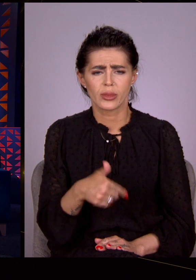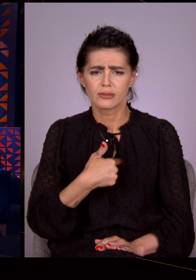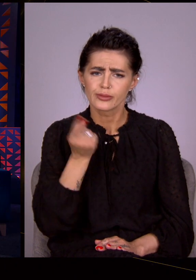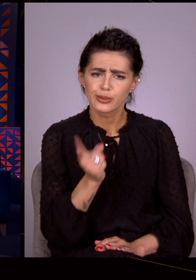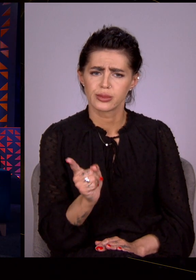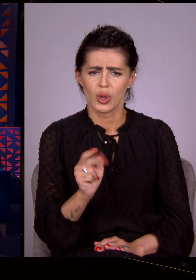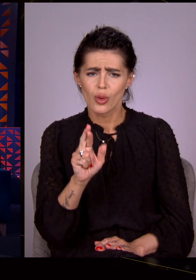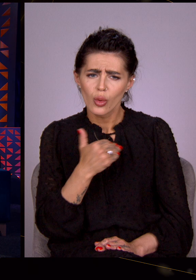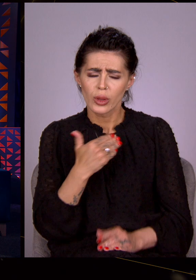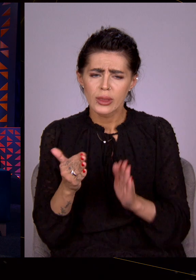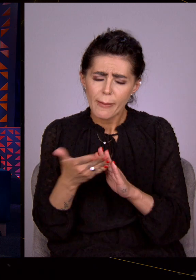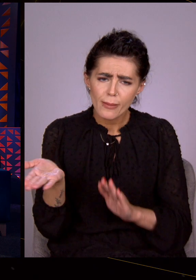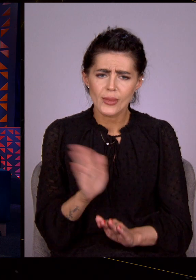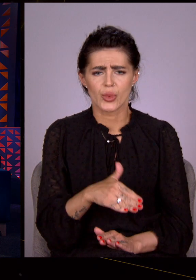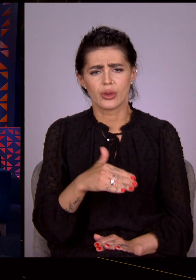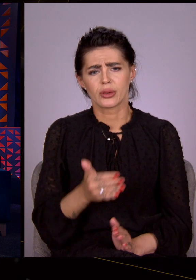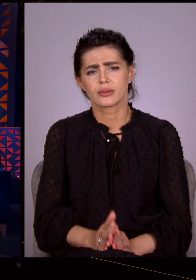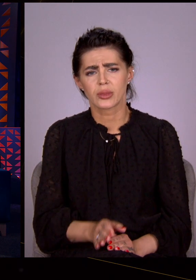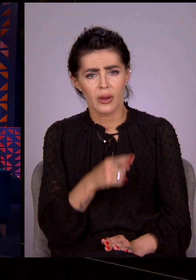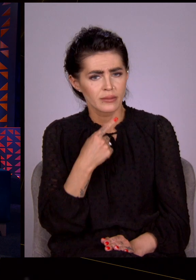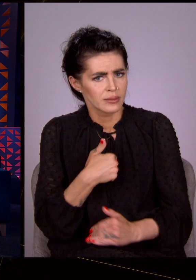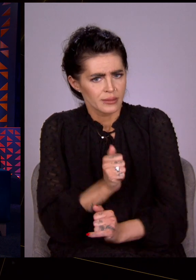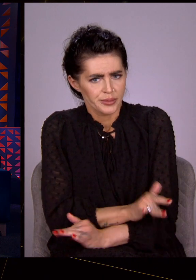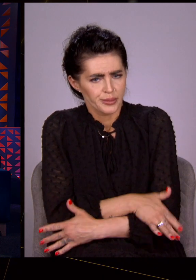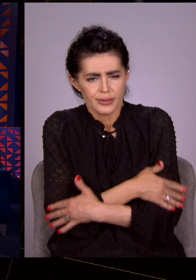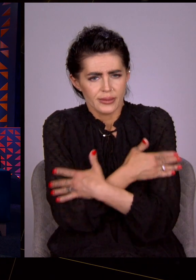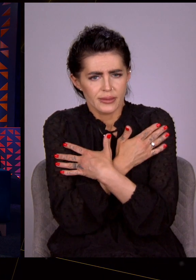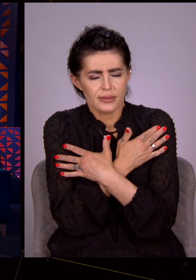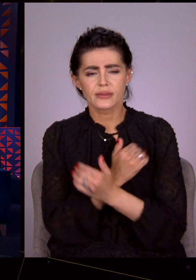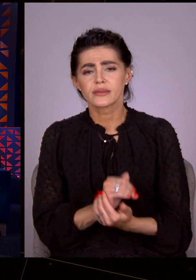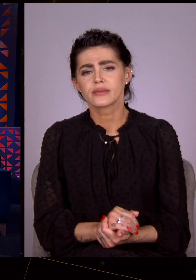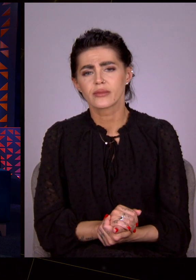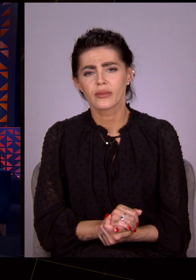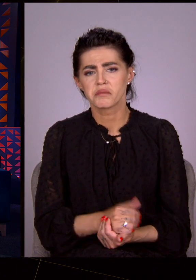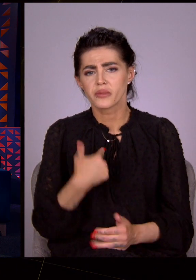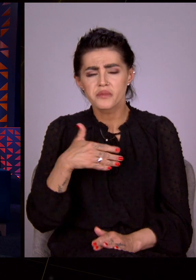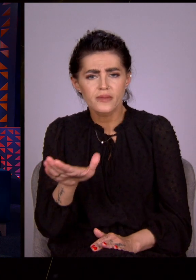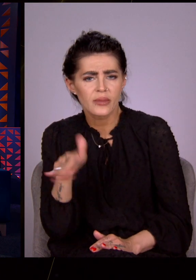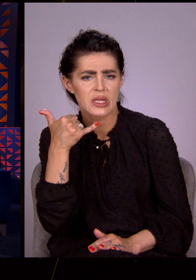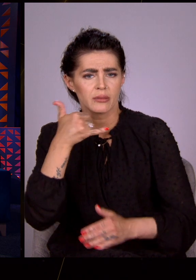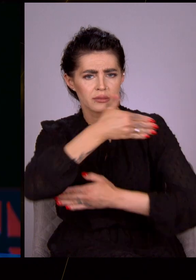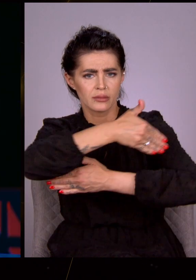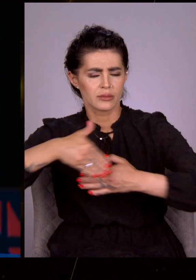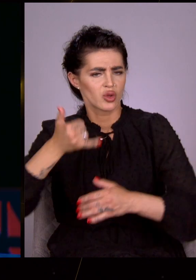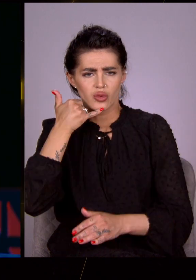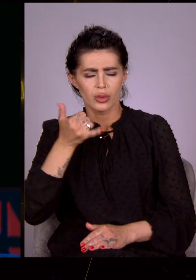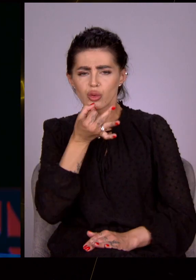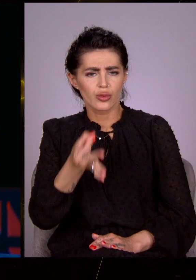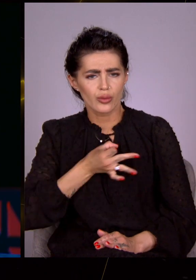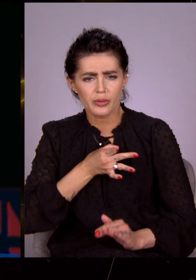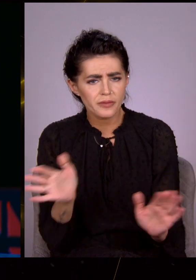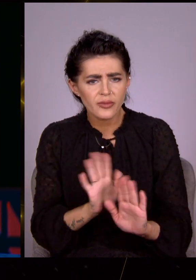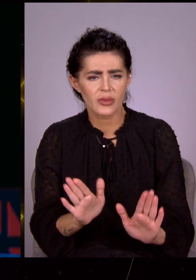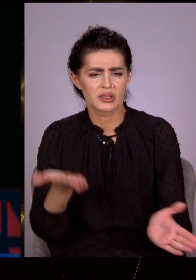зроблю. Боже, мене мурашки зараз по шкірі. Я дзвоню поза зоною. Я їй намагаюся пояснити, що ну,